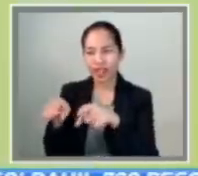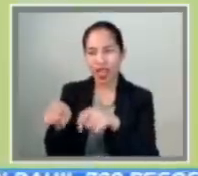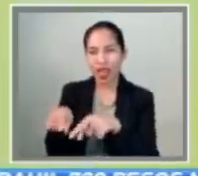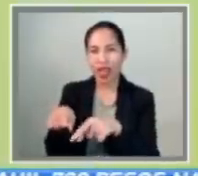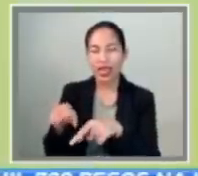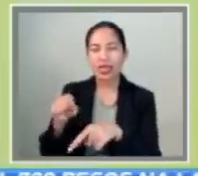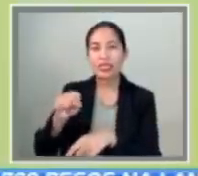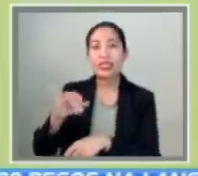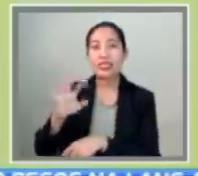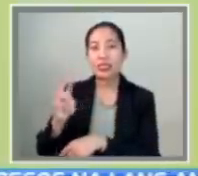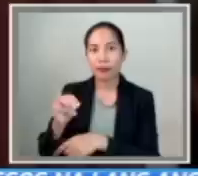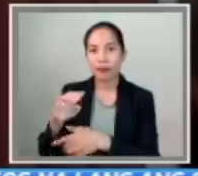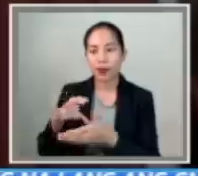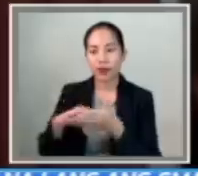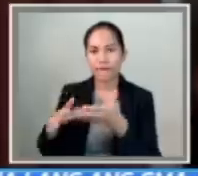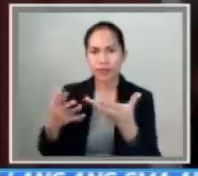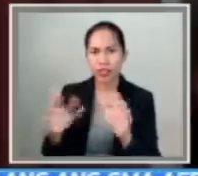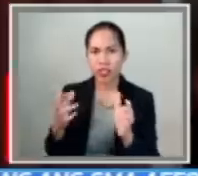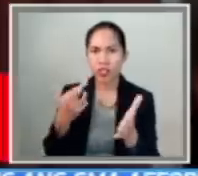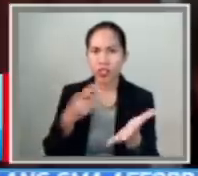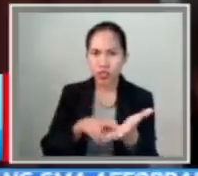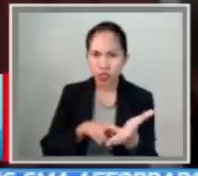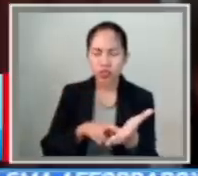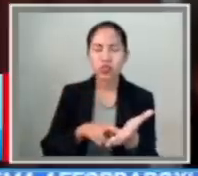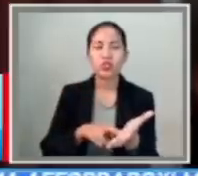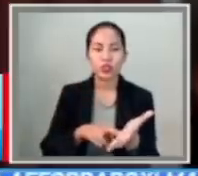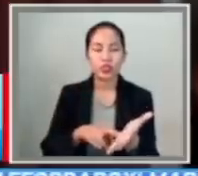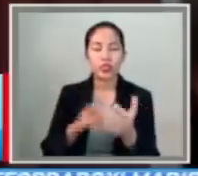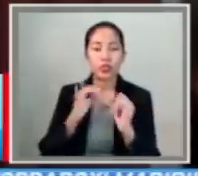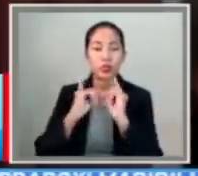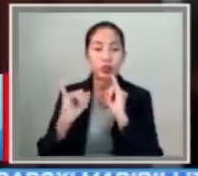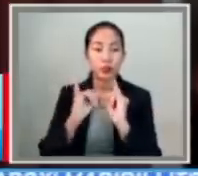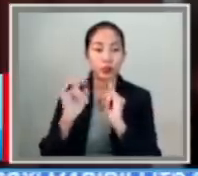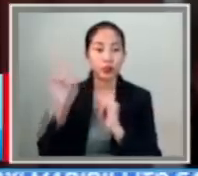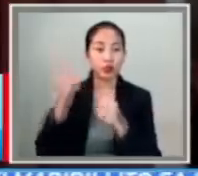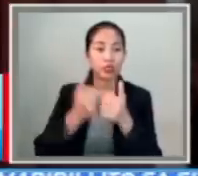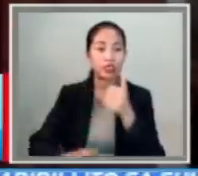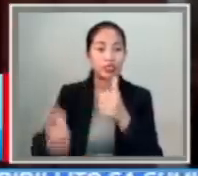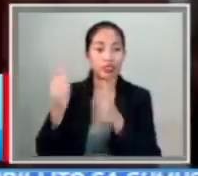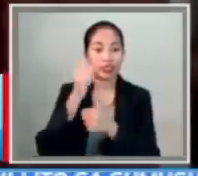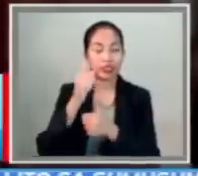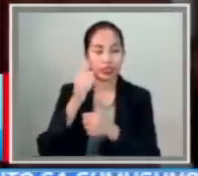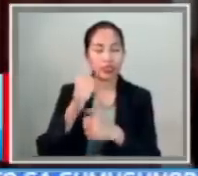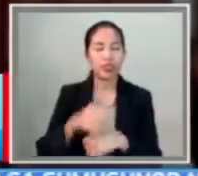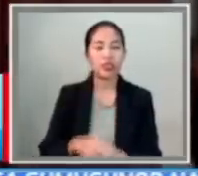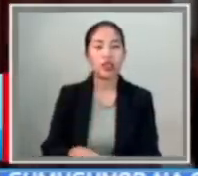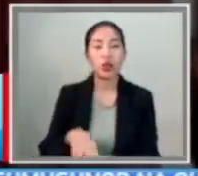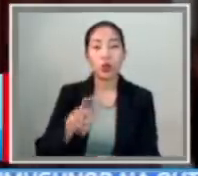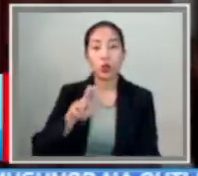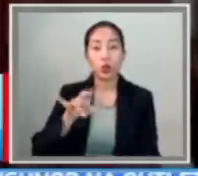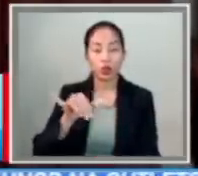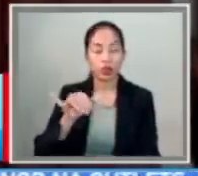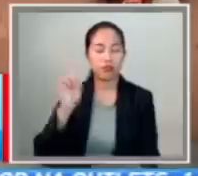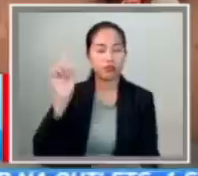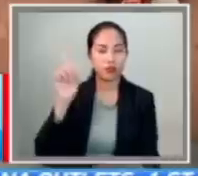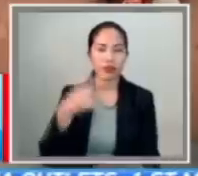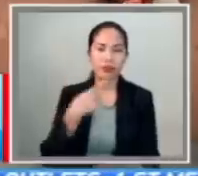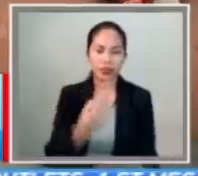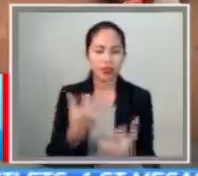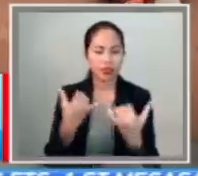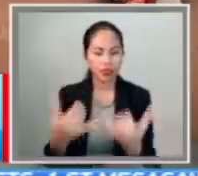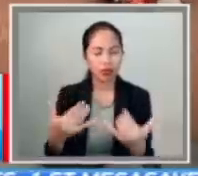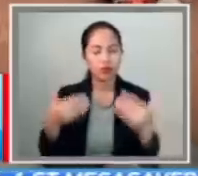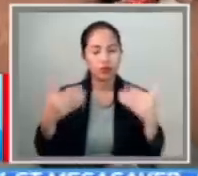na. Sa panayam ng Super Radio DZBB kay Secretary Ivan John Uy, sinabi niyang gumugulong na ang imbestigasyon kaugnay